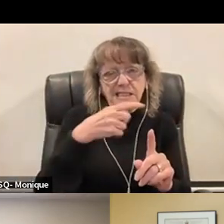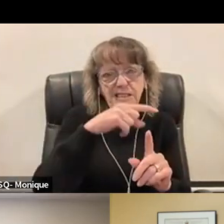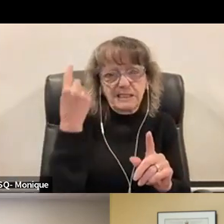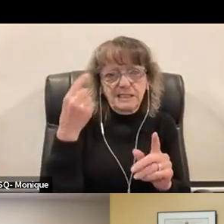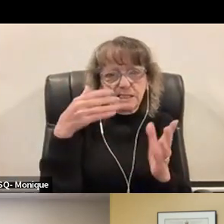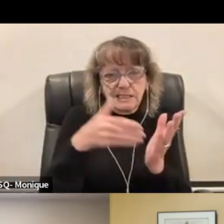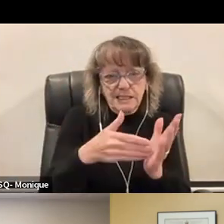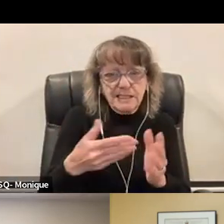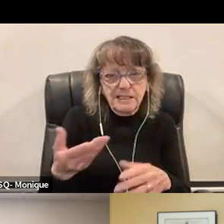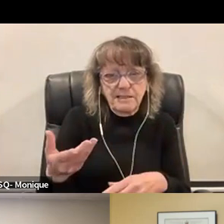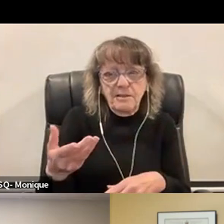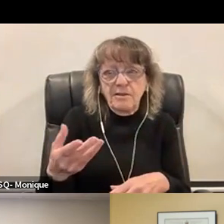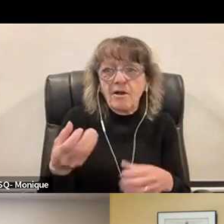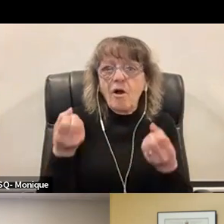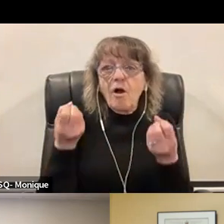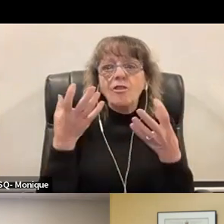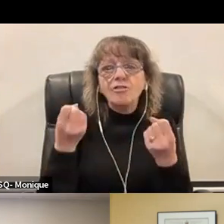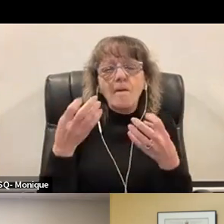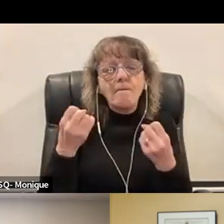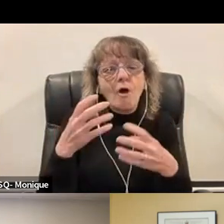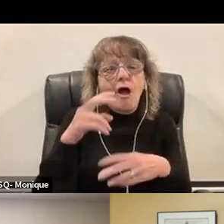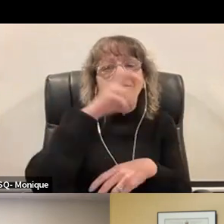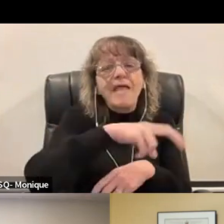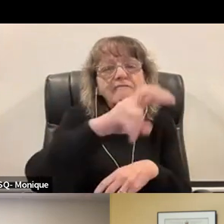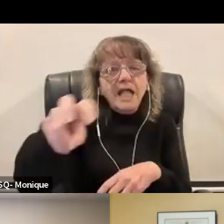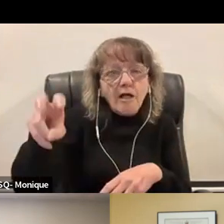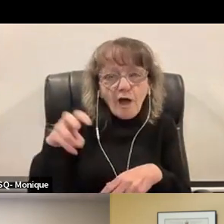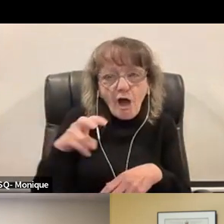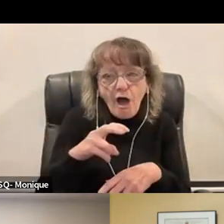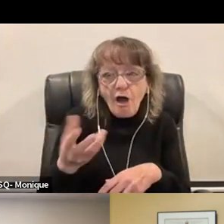de navigateur pour aider à